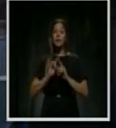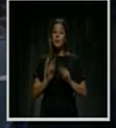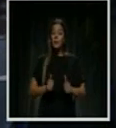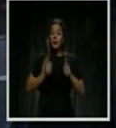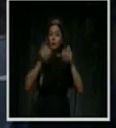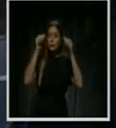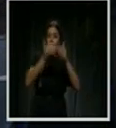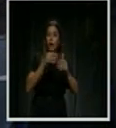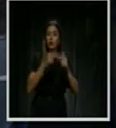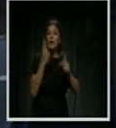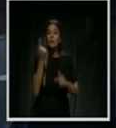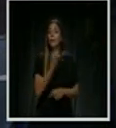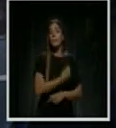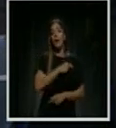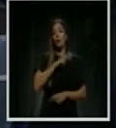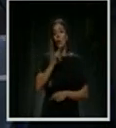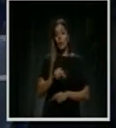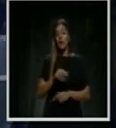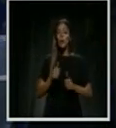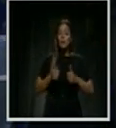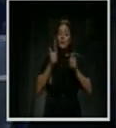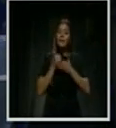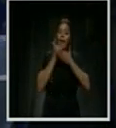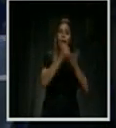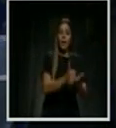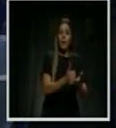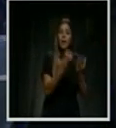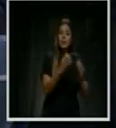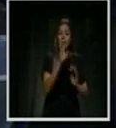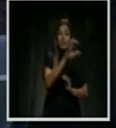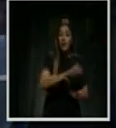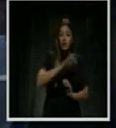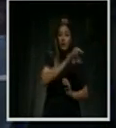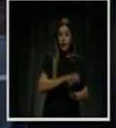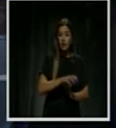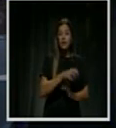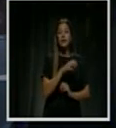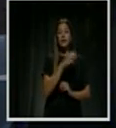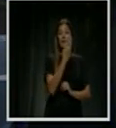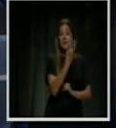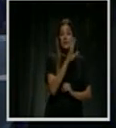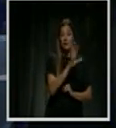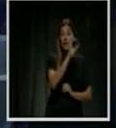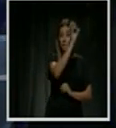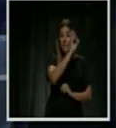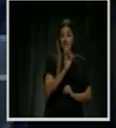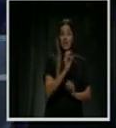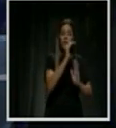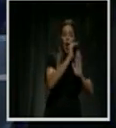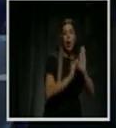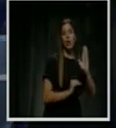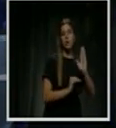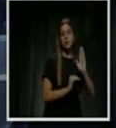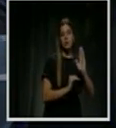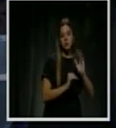lokali wkoll. Għaliex aħna irridu ngħinuhom, irridu dik it-taxxa inniżluha minn 35% għal-kumpanija u għal-individwa għal 25